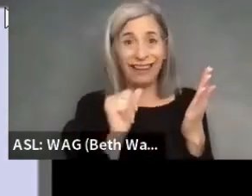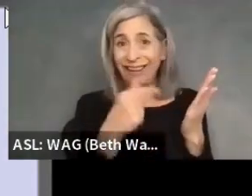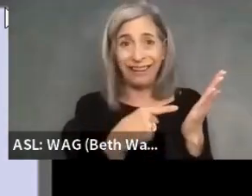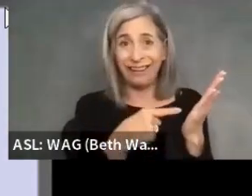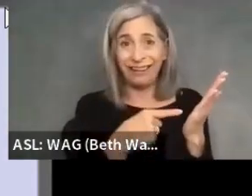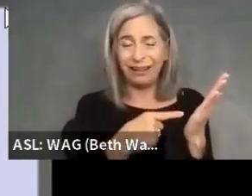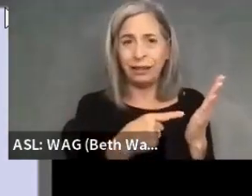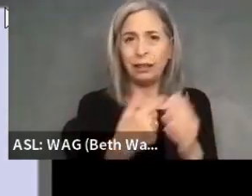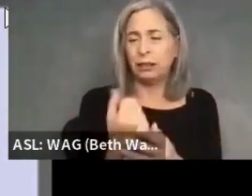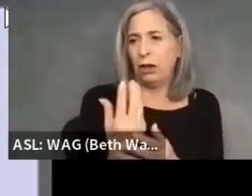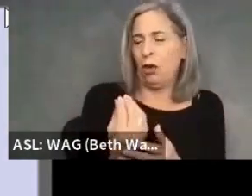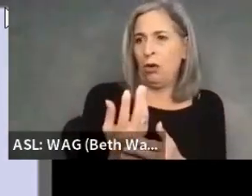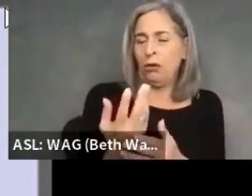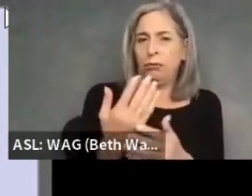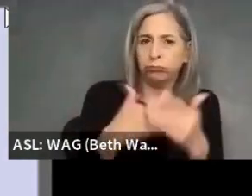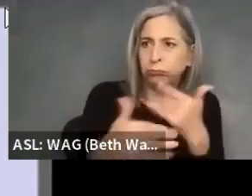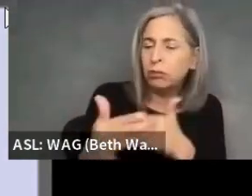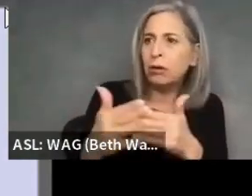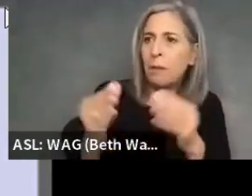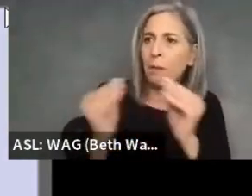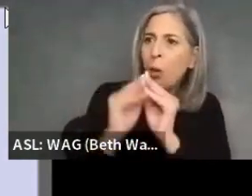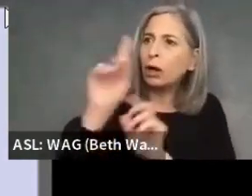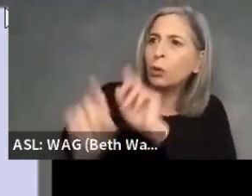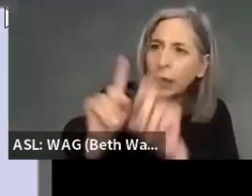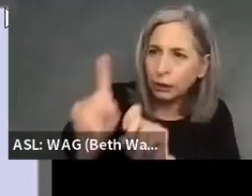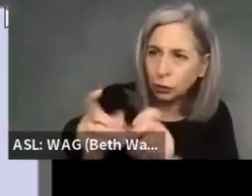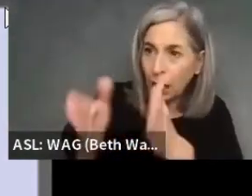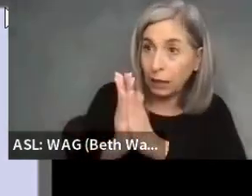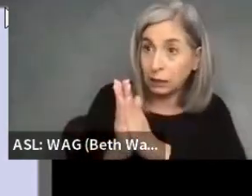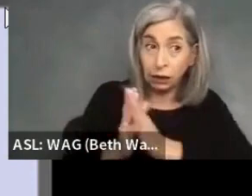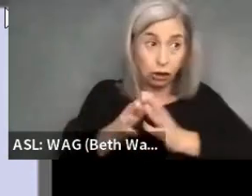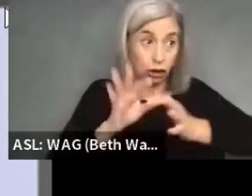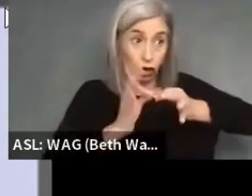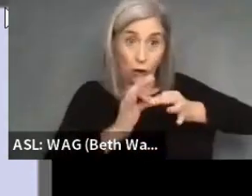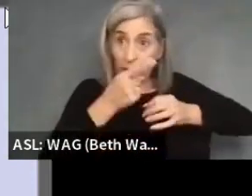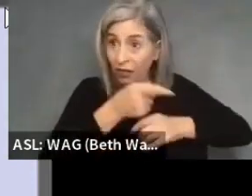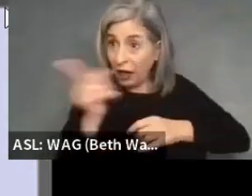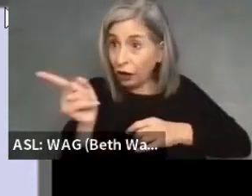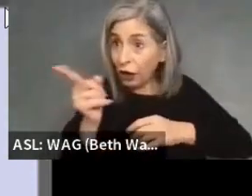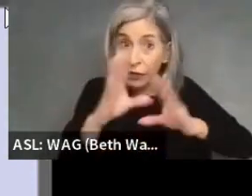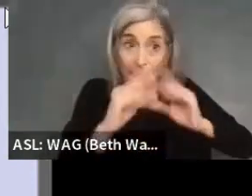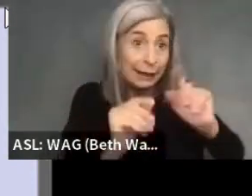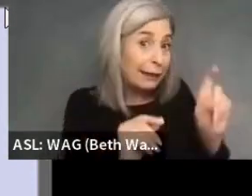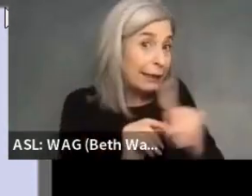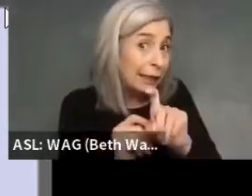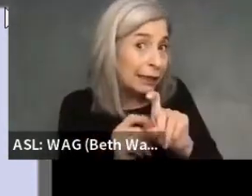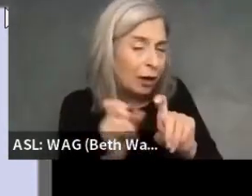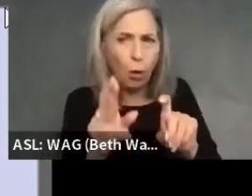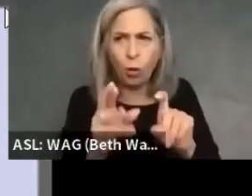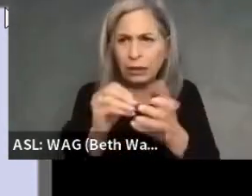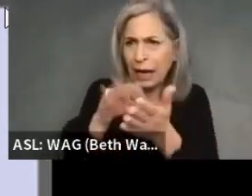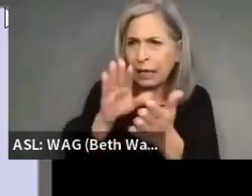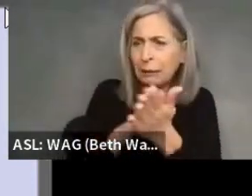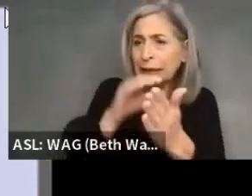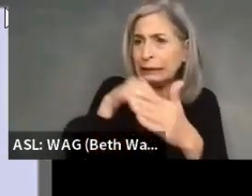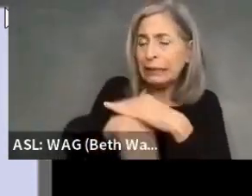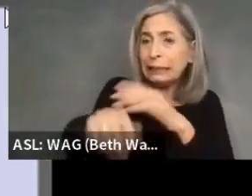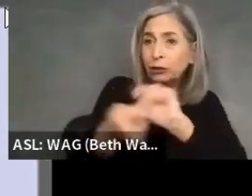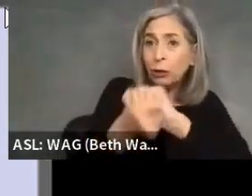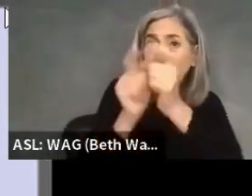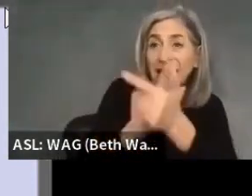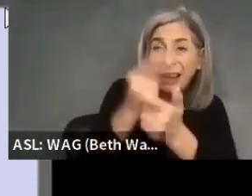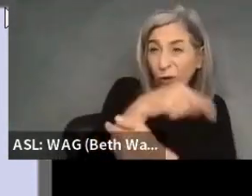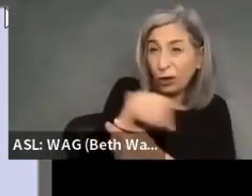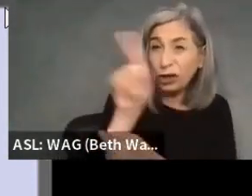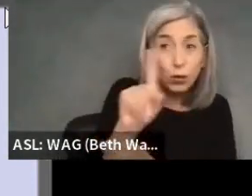些词汇，他们不是很理解，或者有一些文字我们提供的，他们并不理解是什么问题。